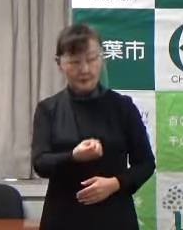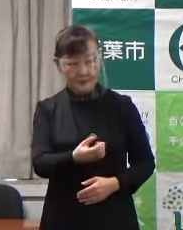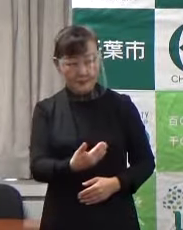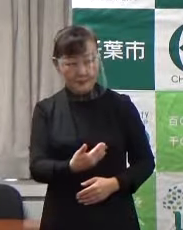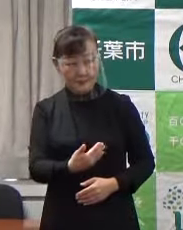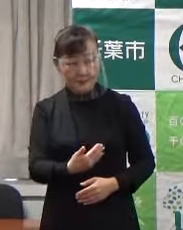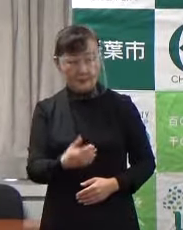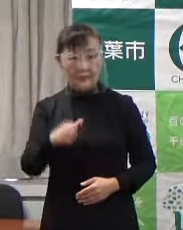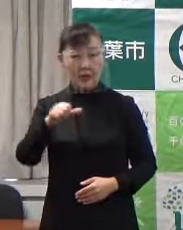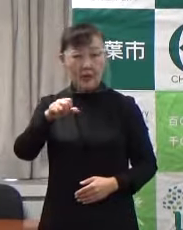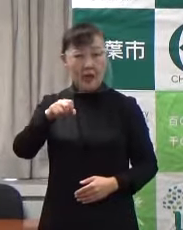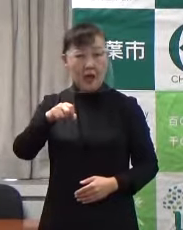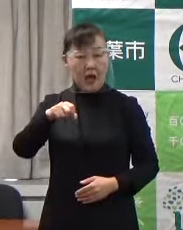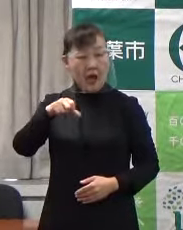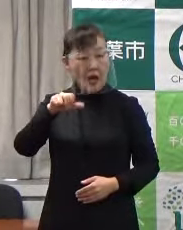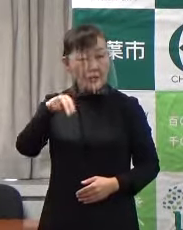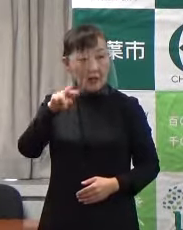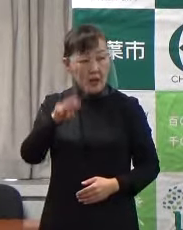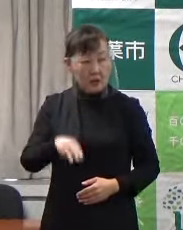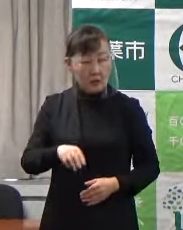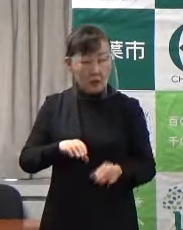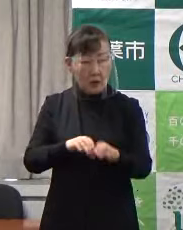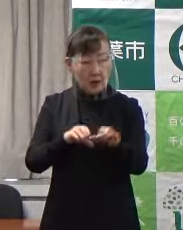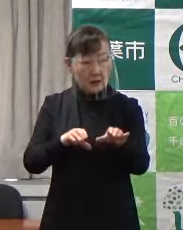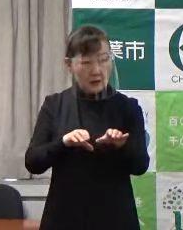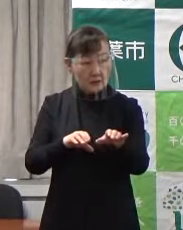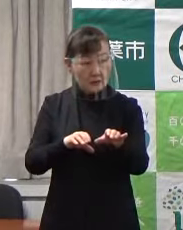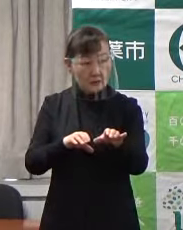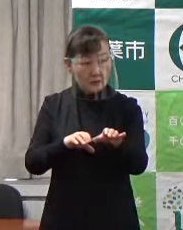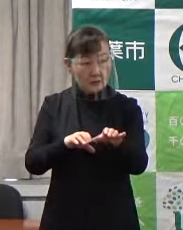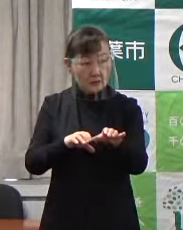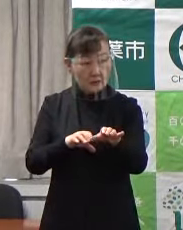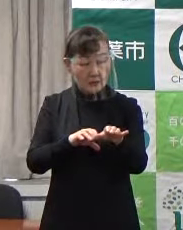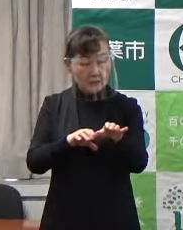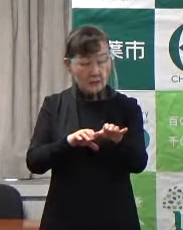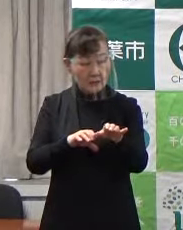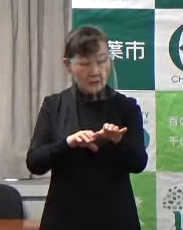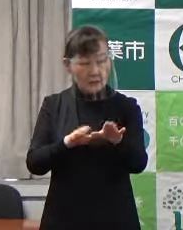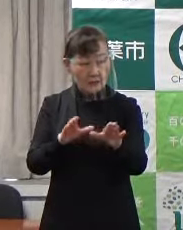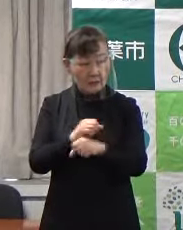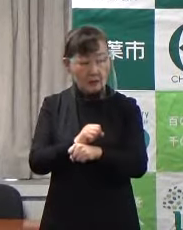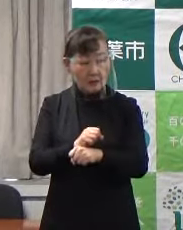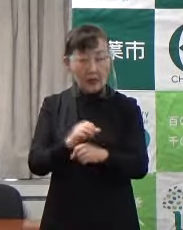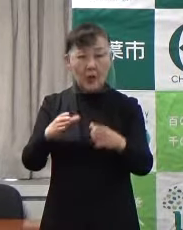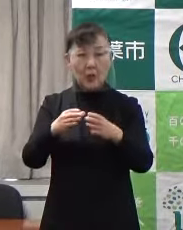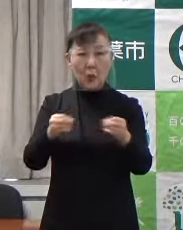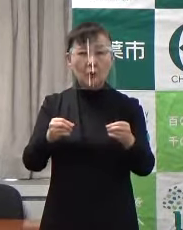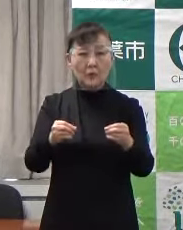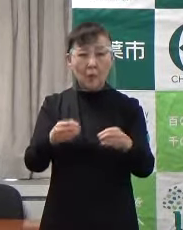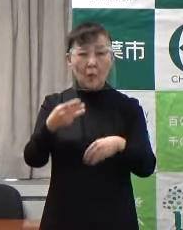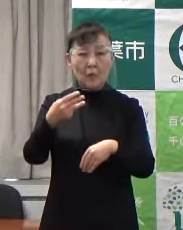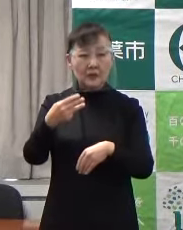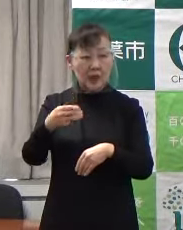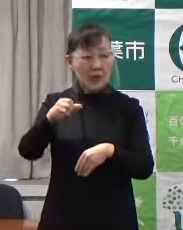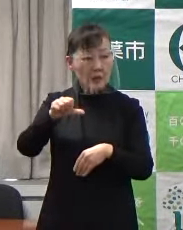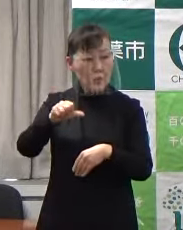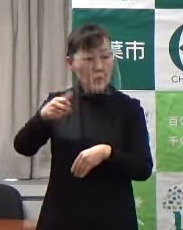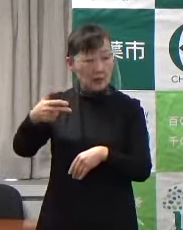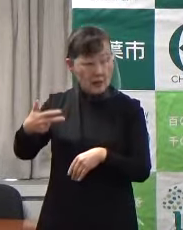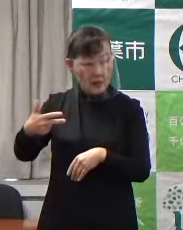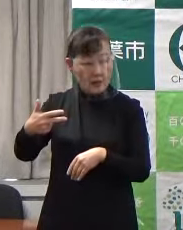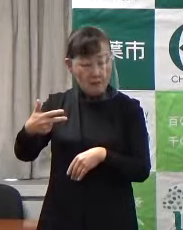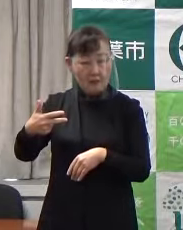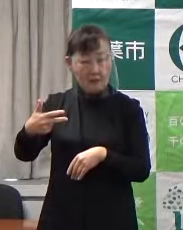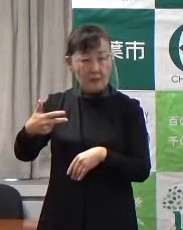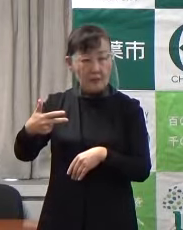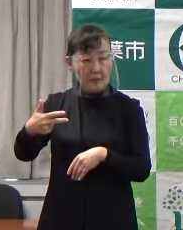神奈川の方の混雑緩和の可能性ではなかったんですけども、 国道3号 の 3号だな、 そこの混雑緩和